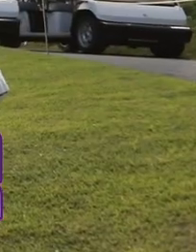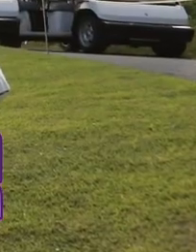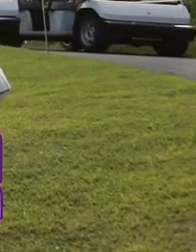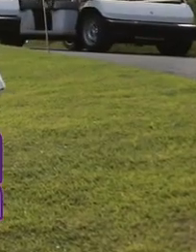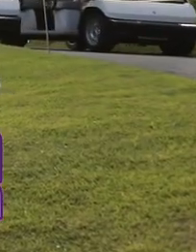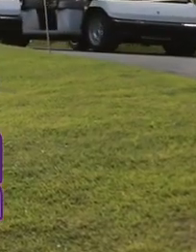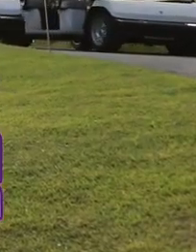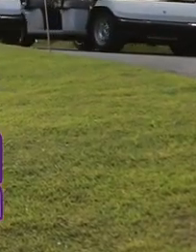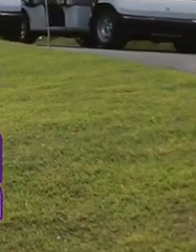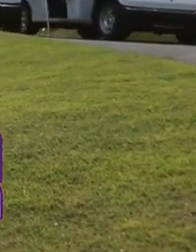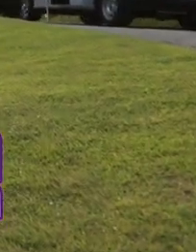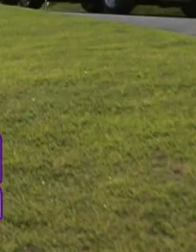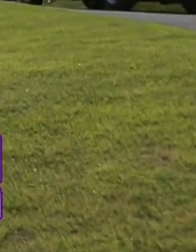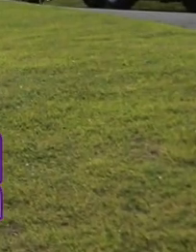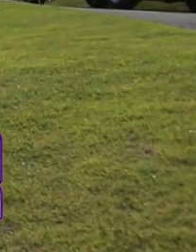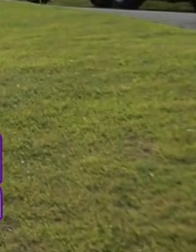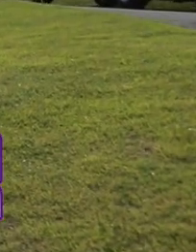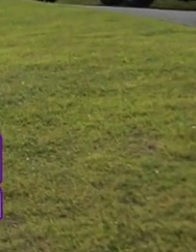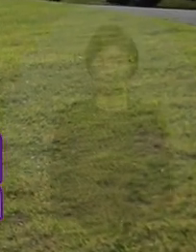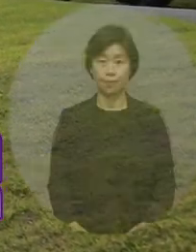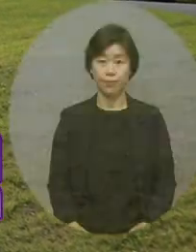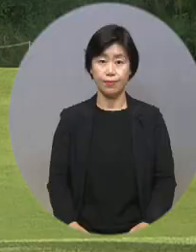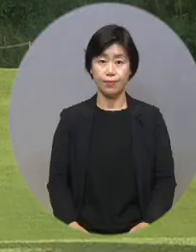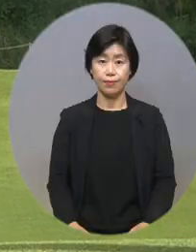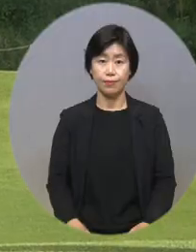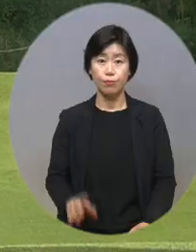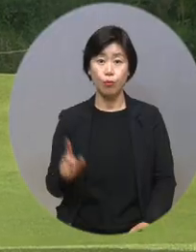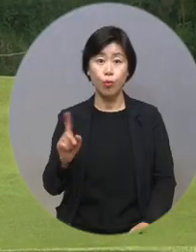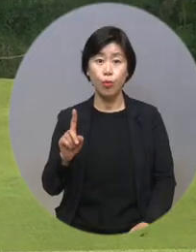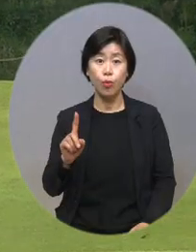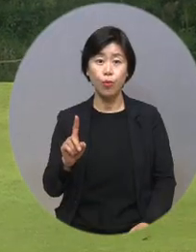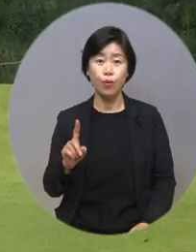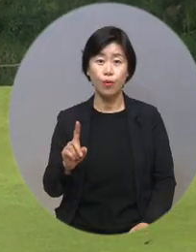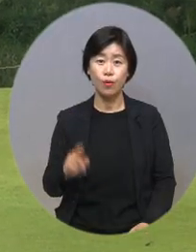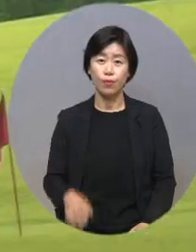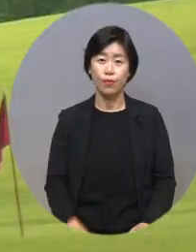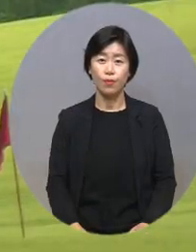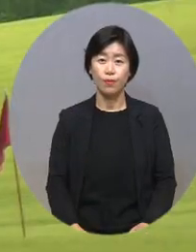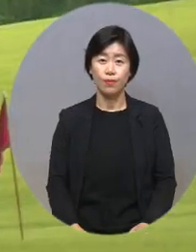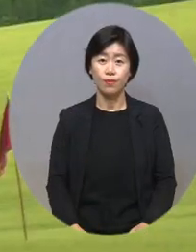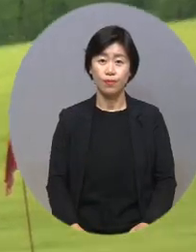어! 어! 오 마이 갓. 오 마이